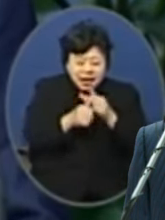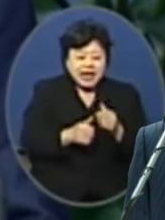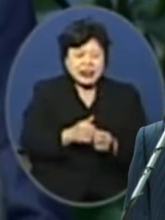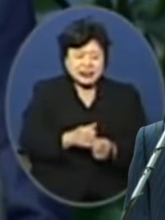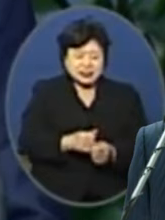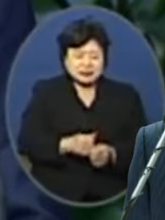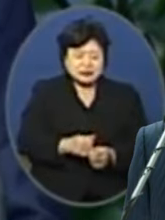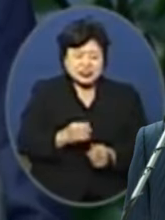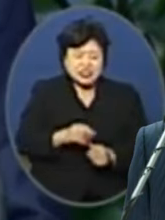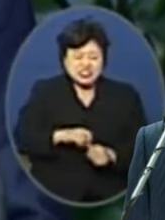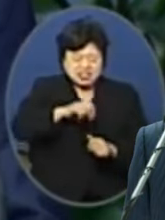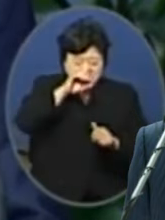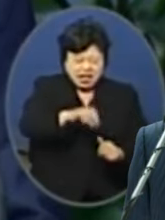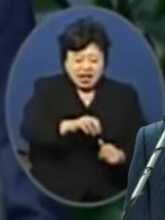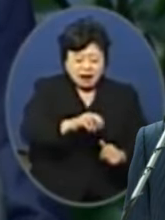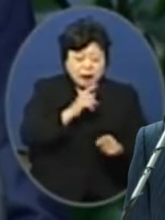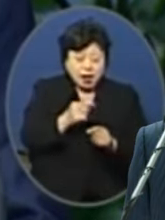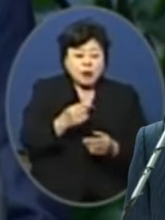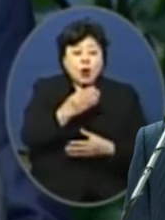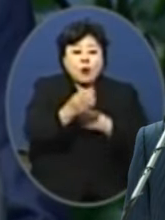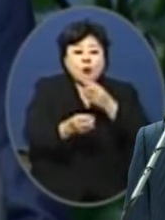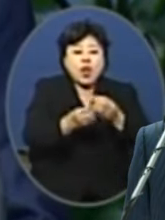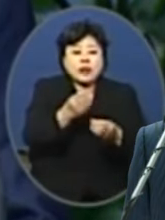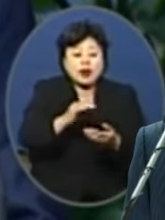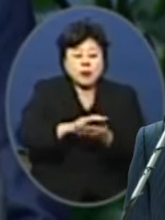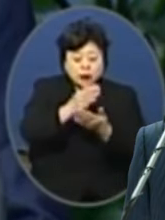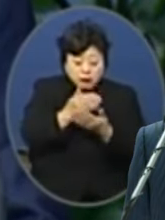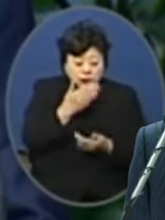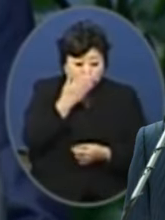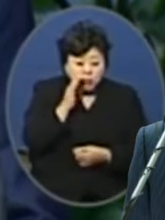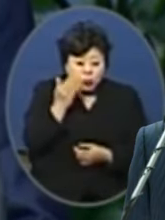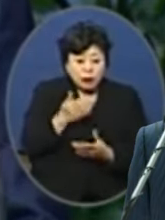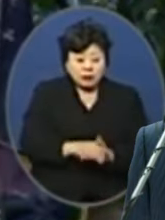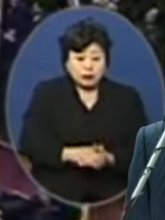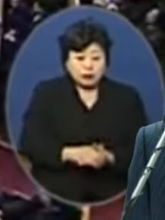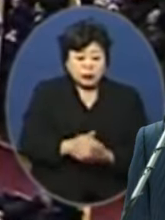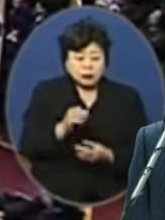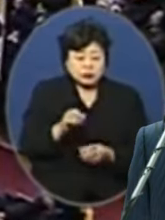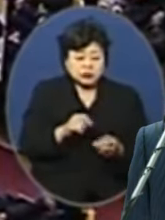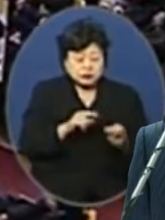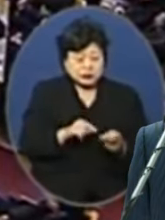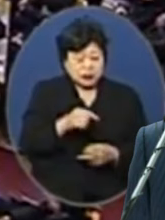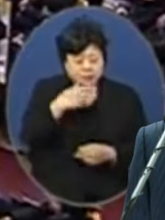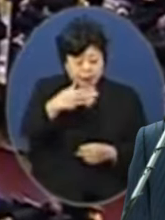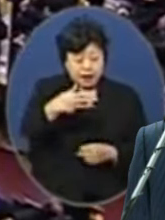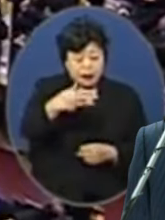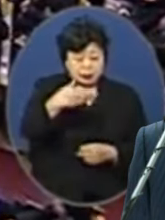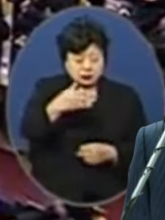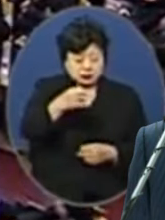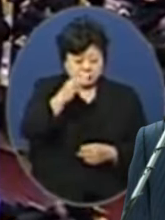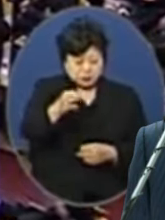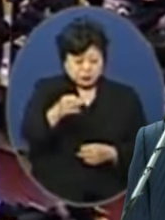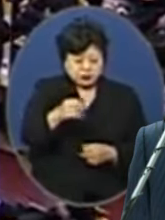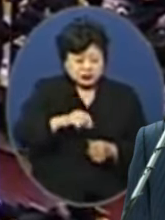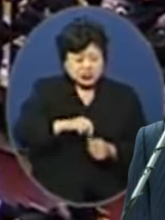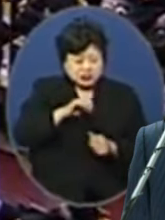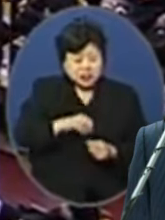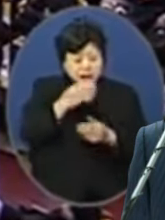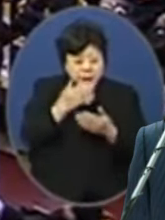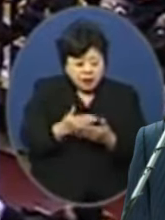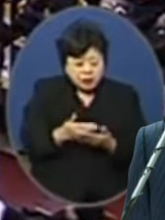될 징계라고 하면은 회개하고 우리가 변화될 수가 있는 것입니다 히브리서 12장 8절로 10절에 징계는 다 받는